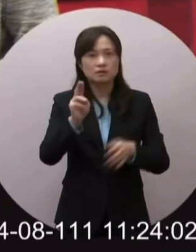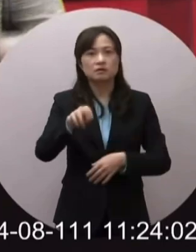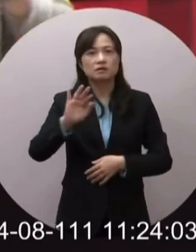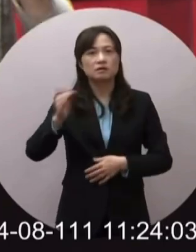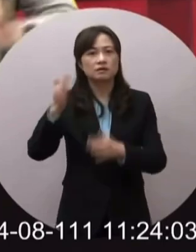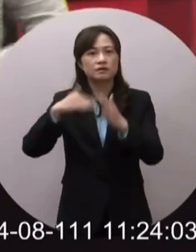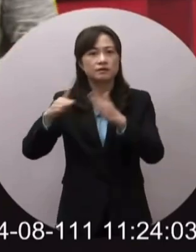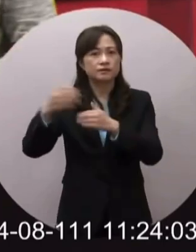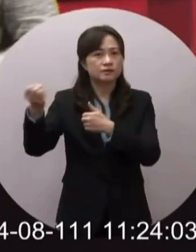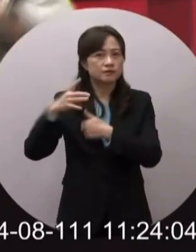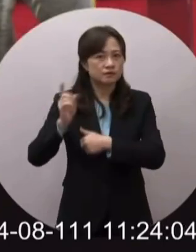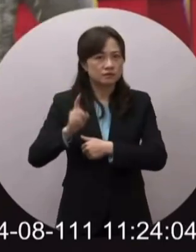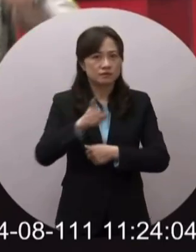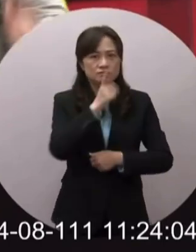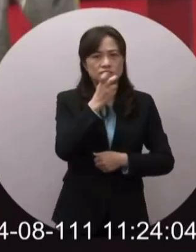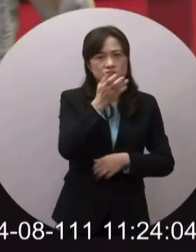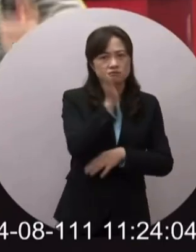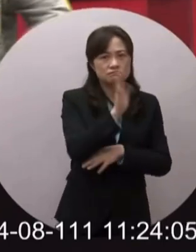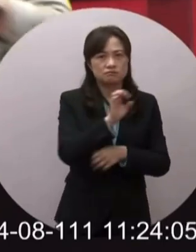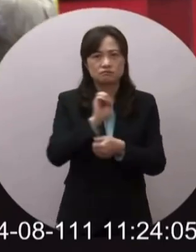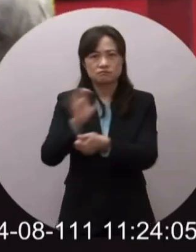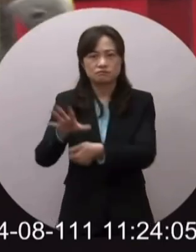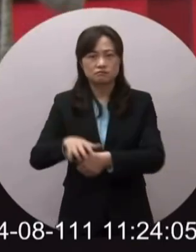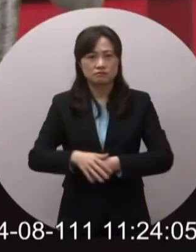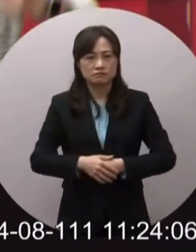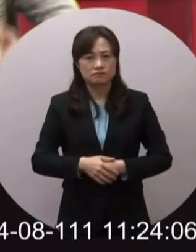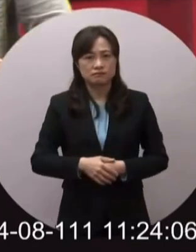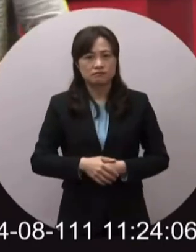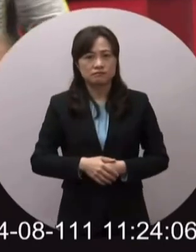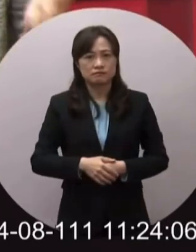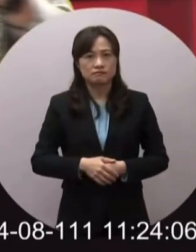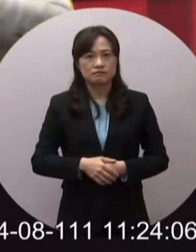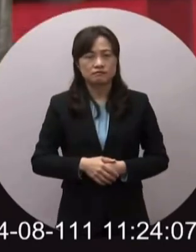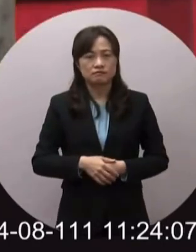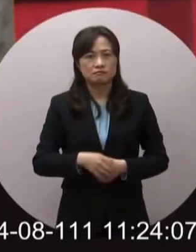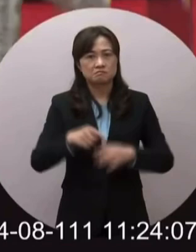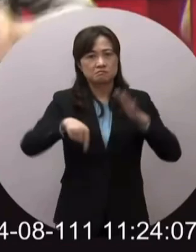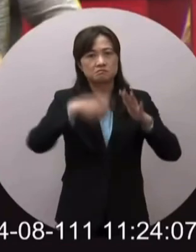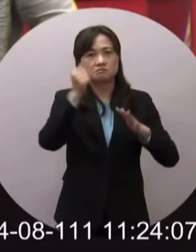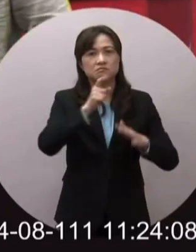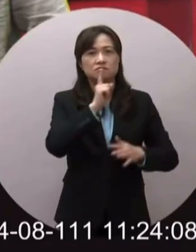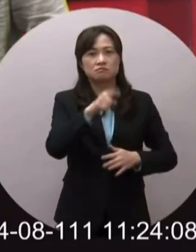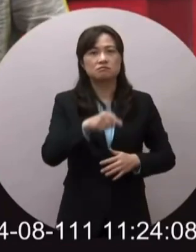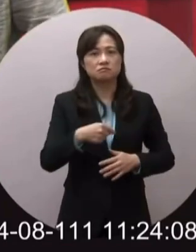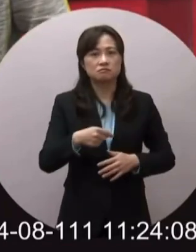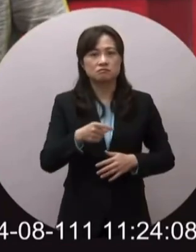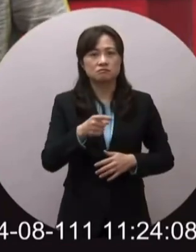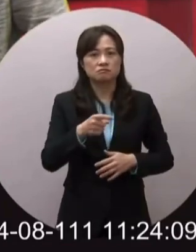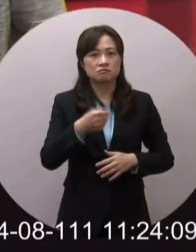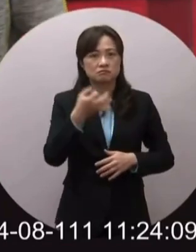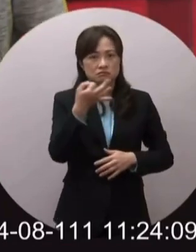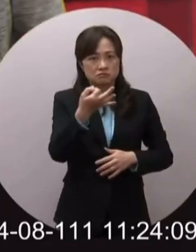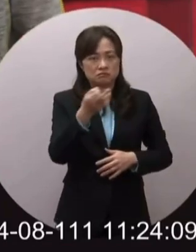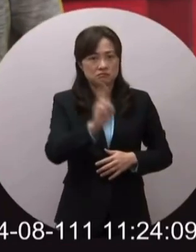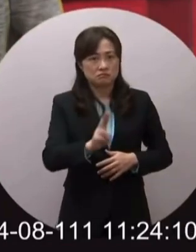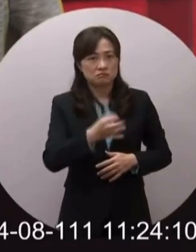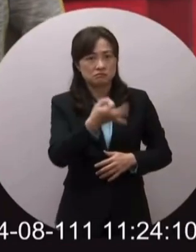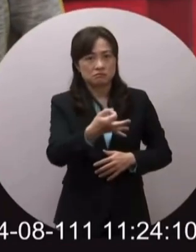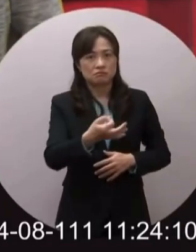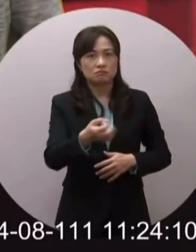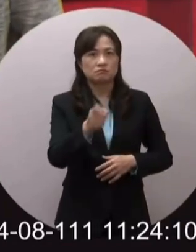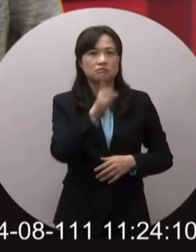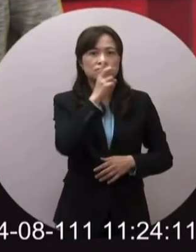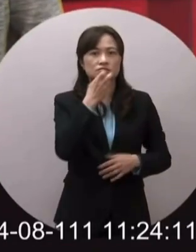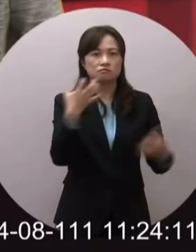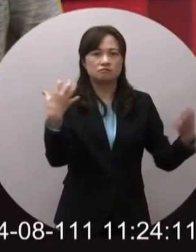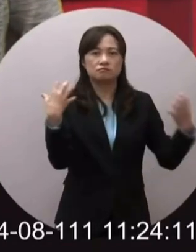说，因为中央既然说。很有，对不对？院长说电费我中央来出啊，但是现在要跟